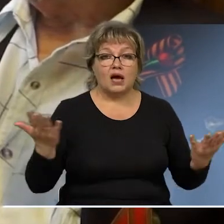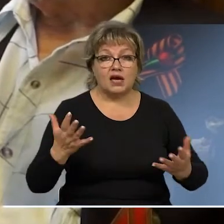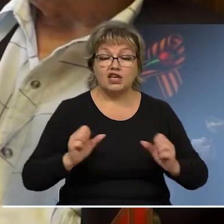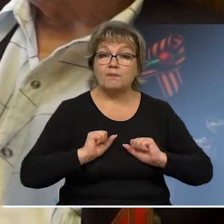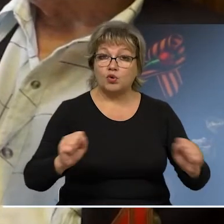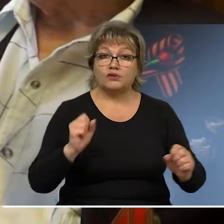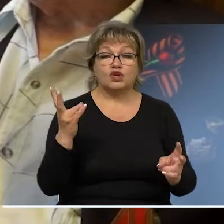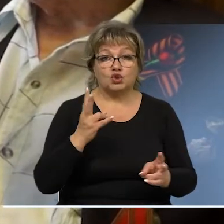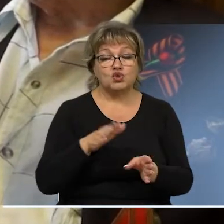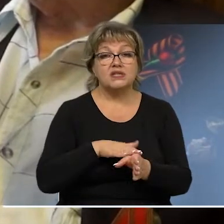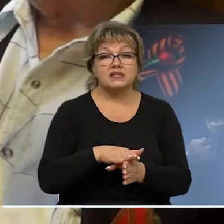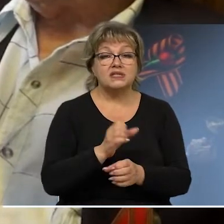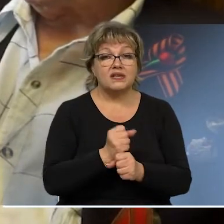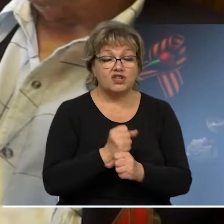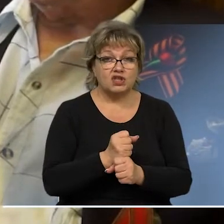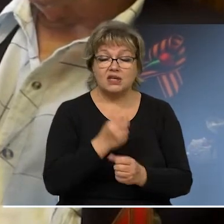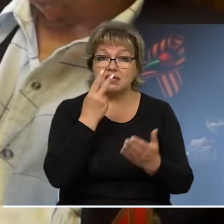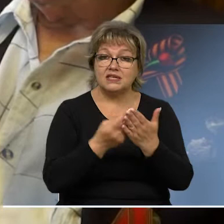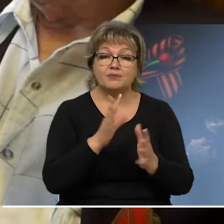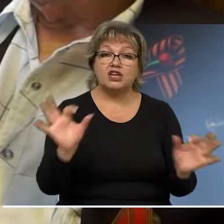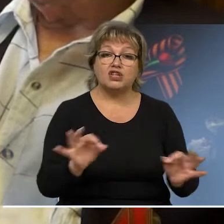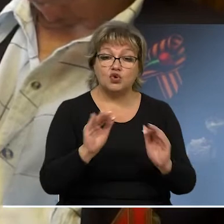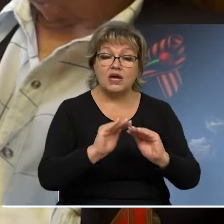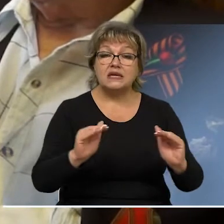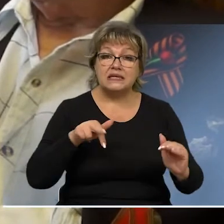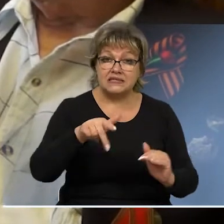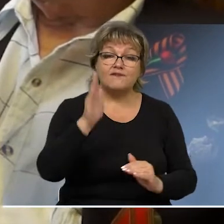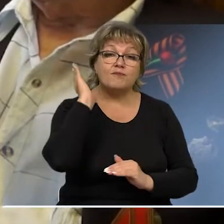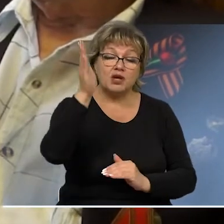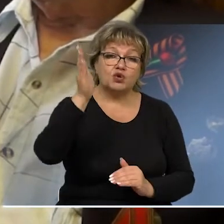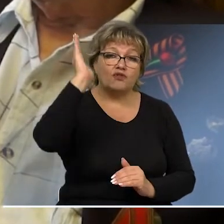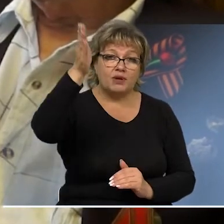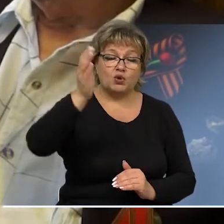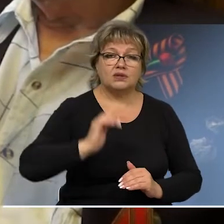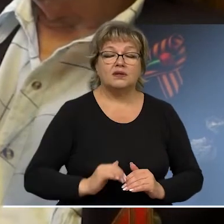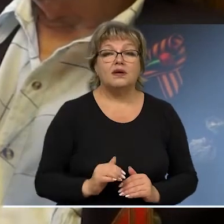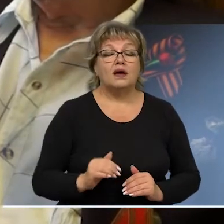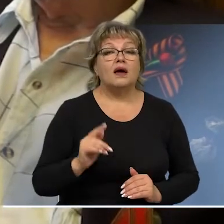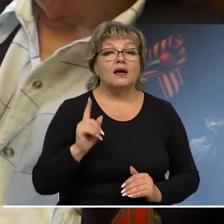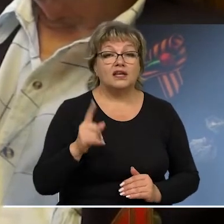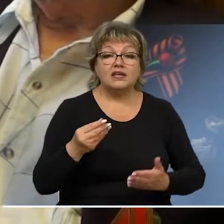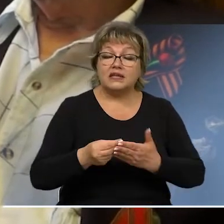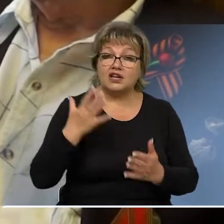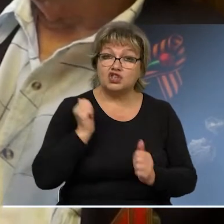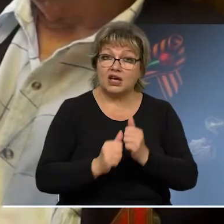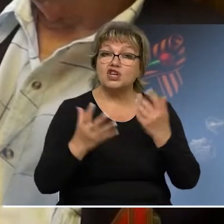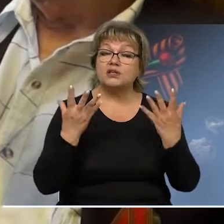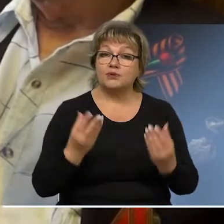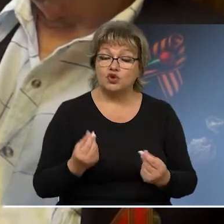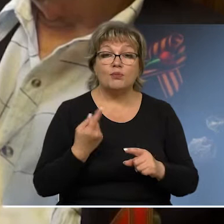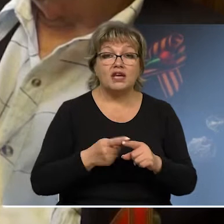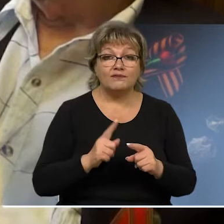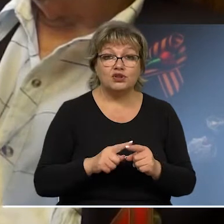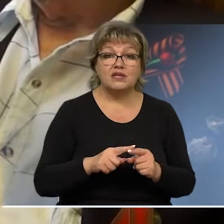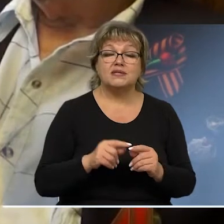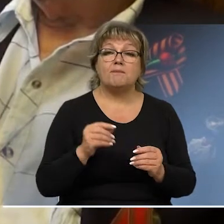жить и какие подвиг и нужно совершать и несмотря ни на что идти вперед вперед и вперед и дорожить